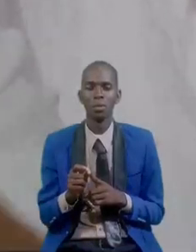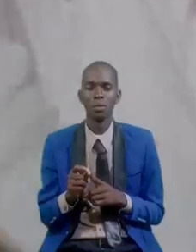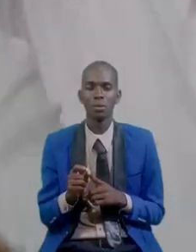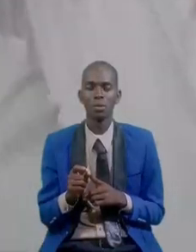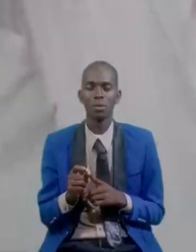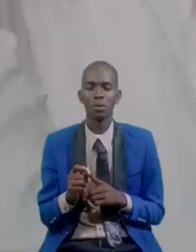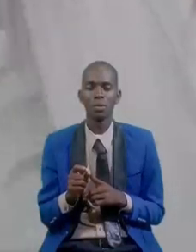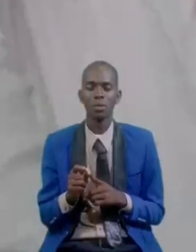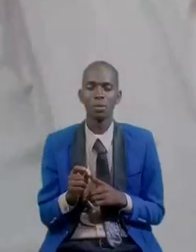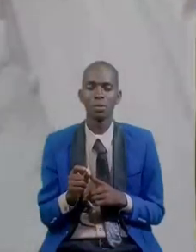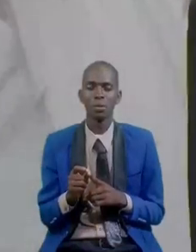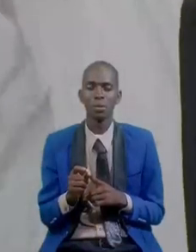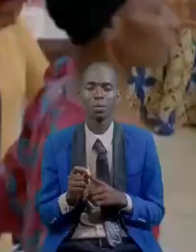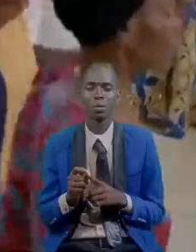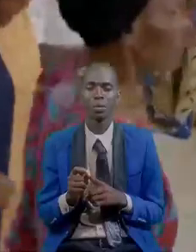sois un homme,